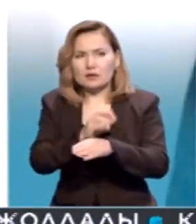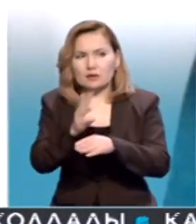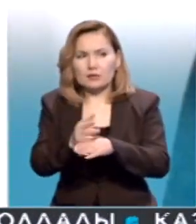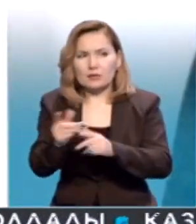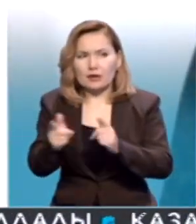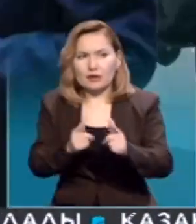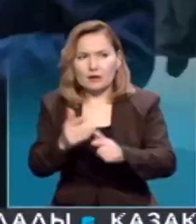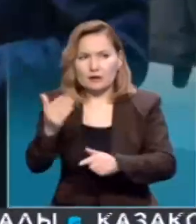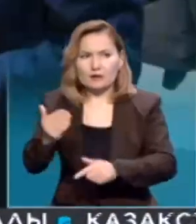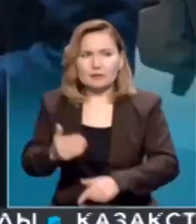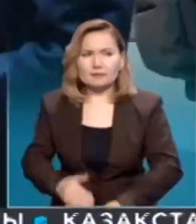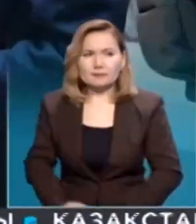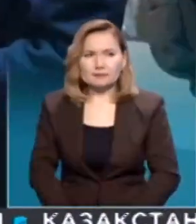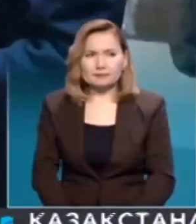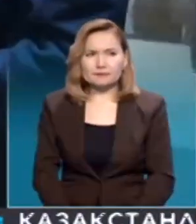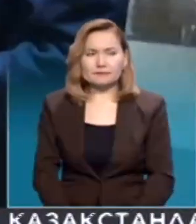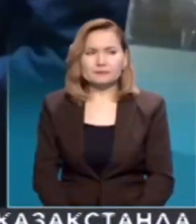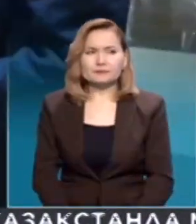әзір.